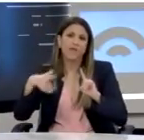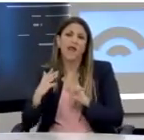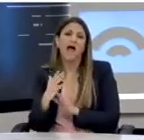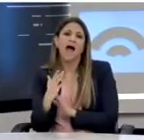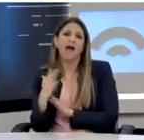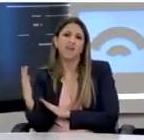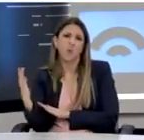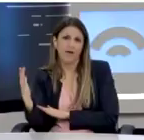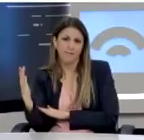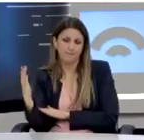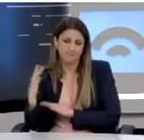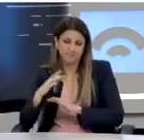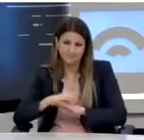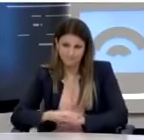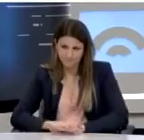Η αλήθεια είναι